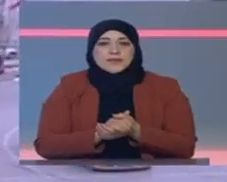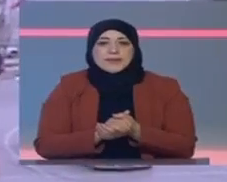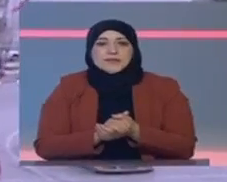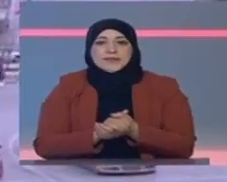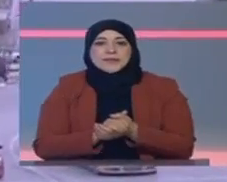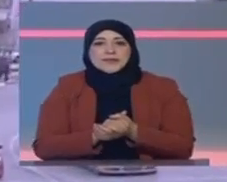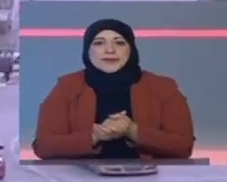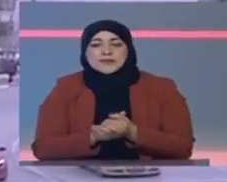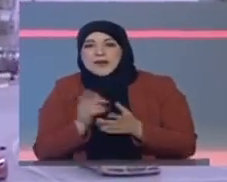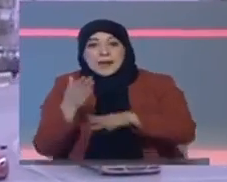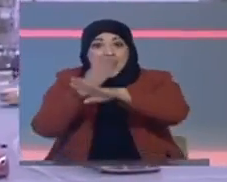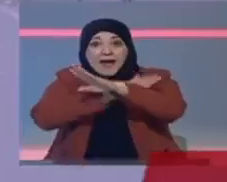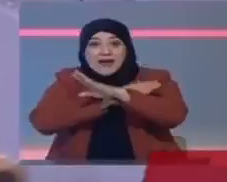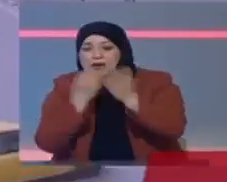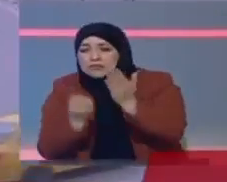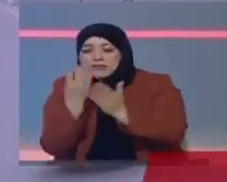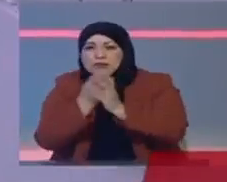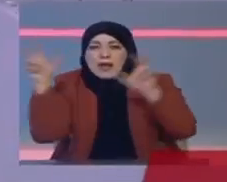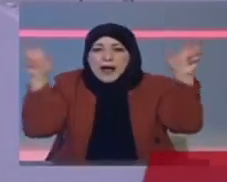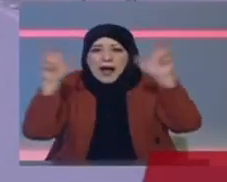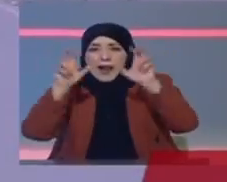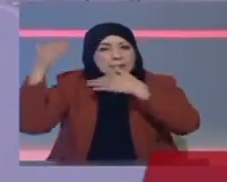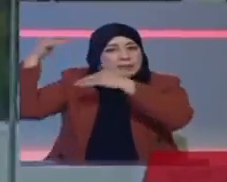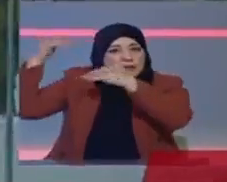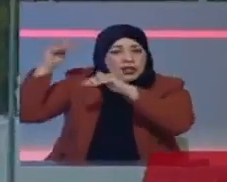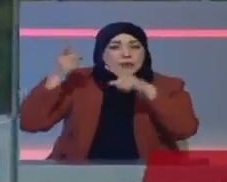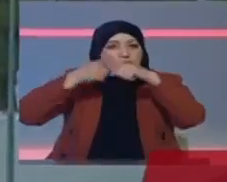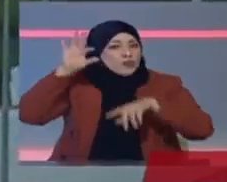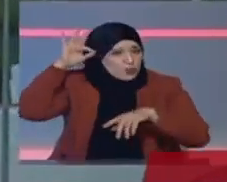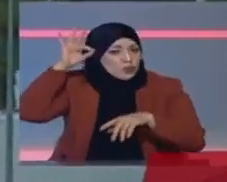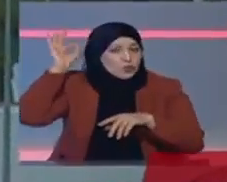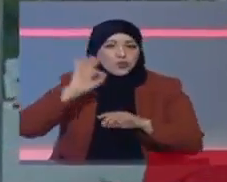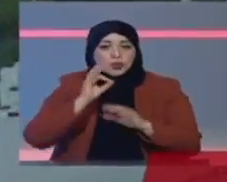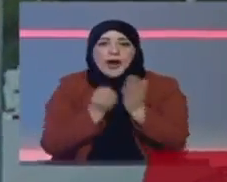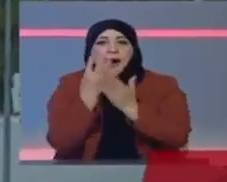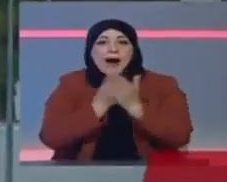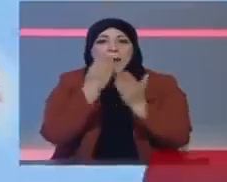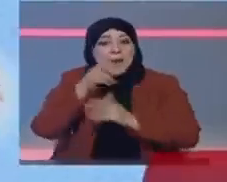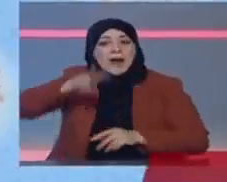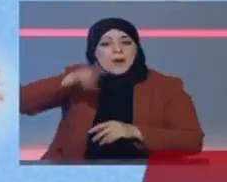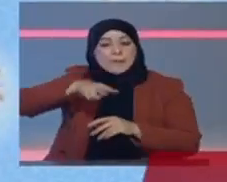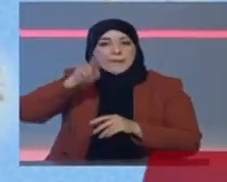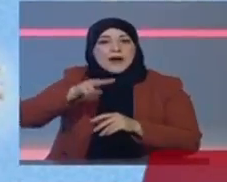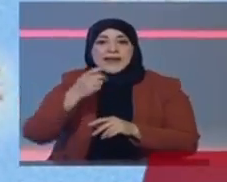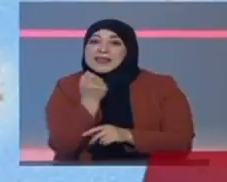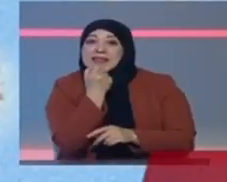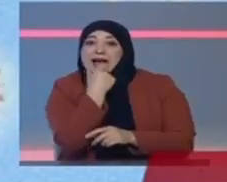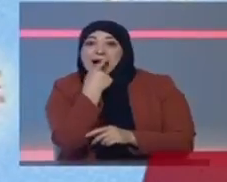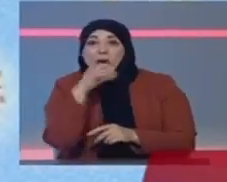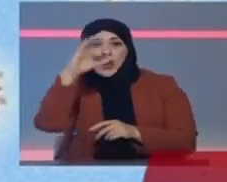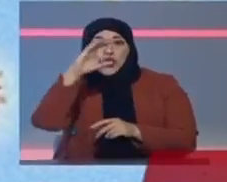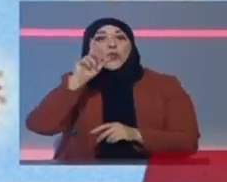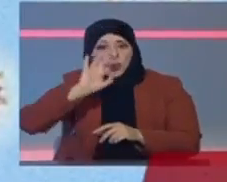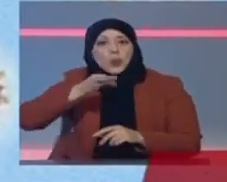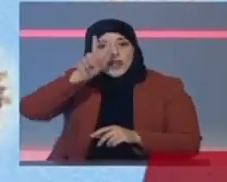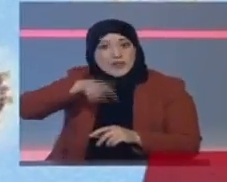تداولت مؤخرا بعض وسائل الاعلام الاجنبيه والمحليه اخبارا تفيد ان دواء كلوروكين له فاعليه